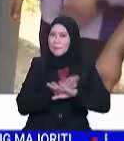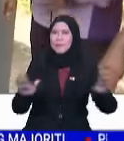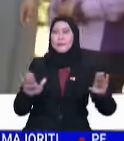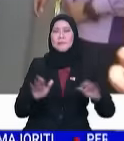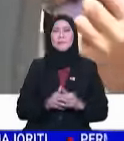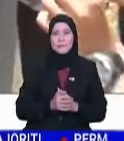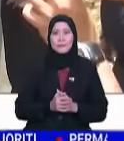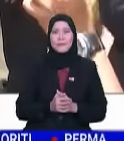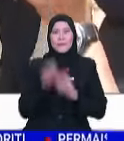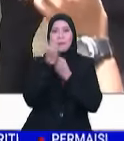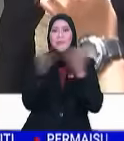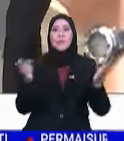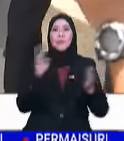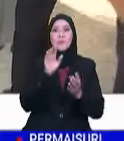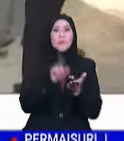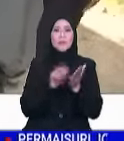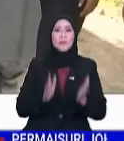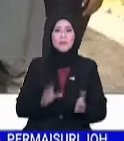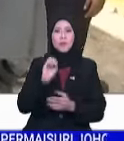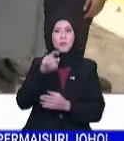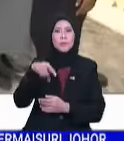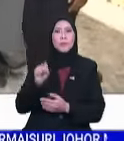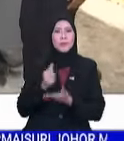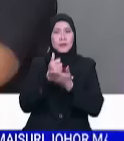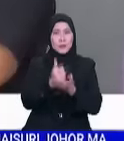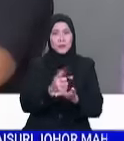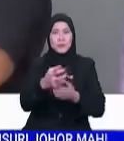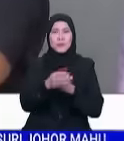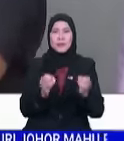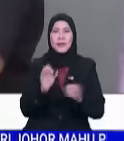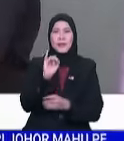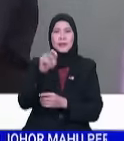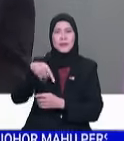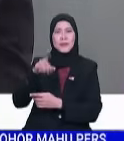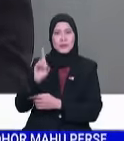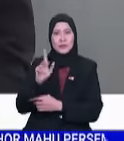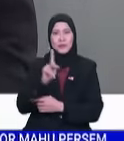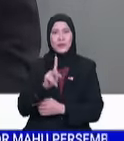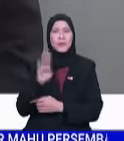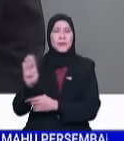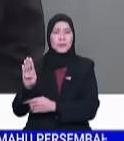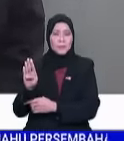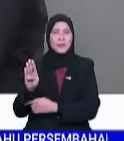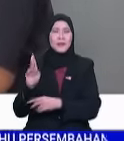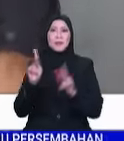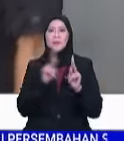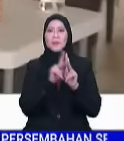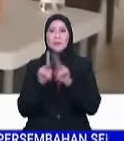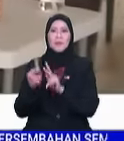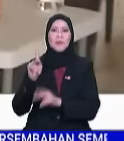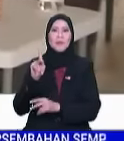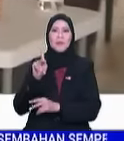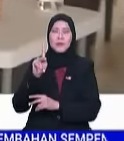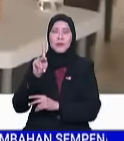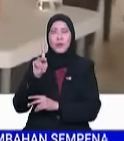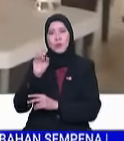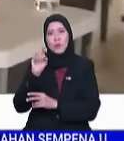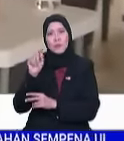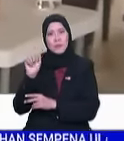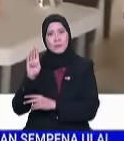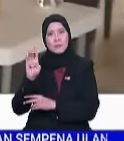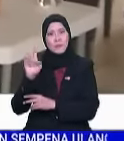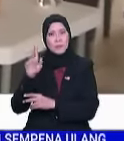Beliau ditemui pemberita selepas program op bantu Ibu Pejabat Polis Daerah IPD Kota Belud di Kampung Lahanas, Kota Belud. Beliau juga meminta